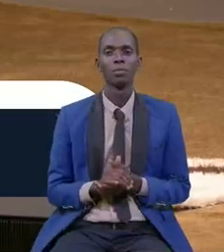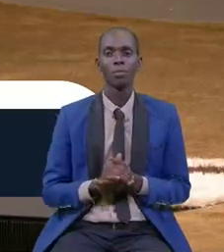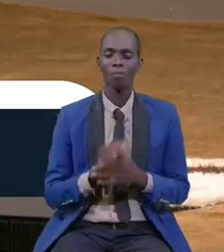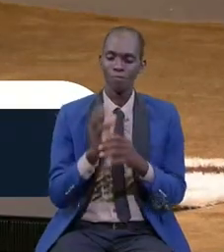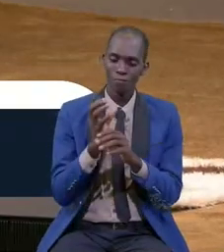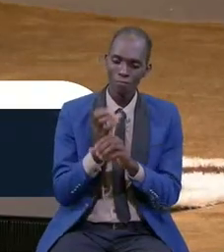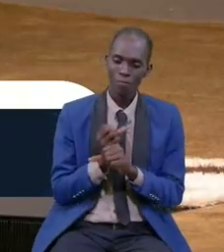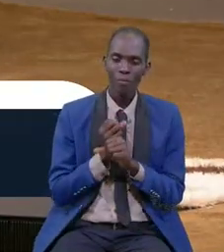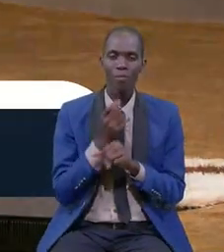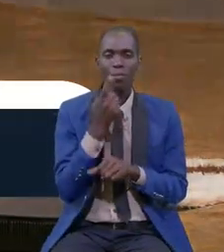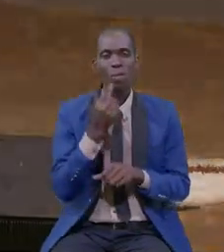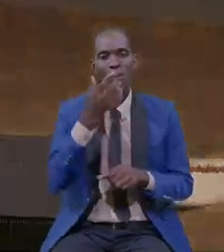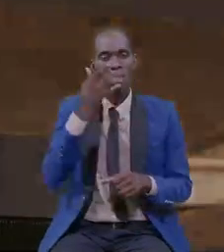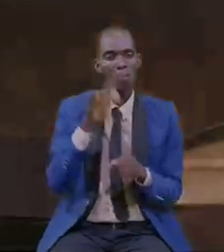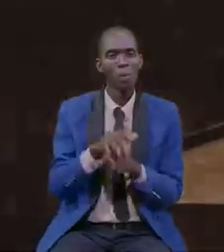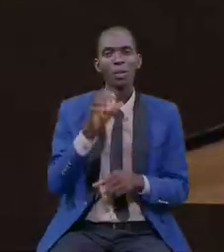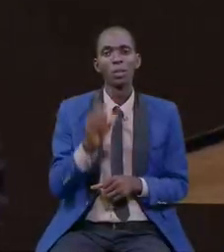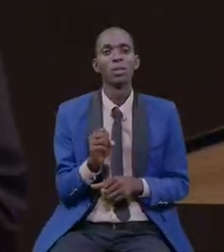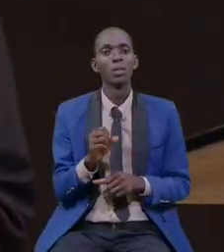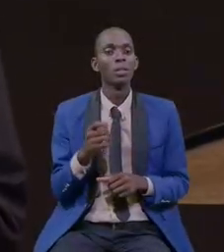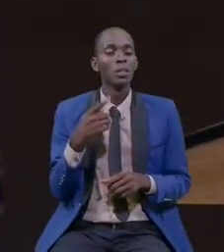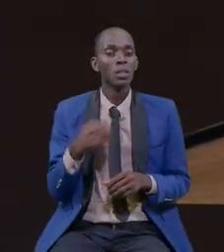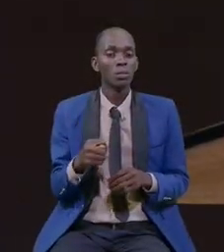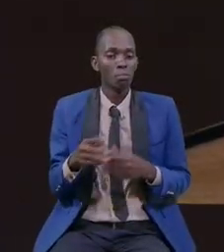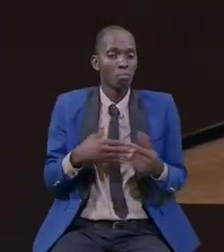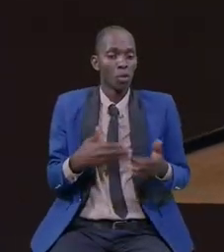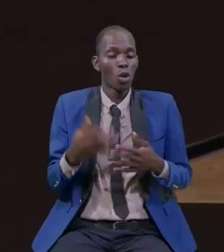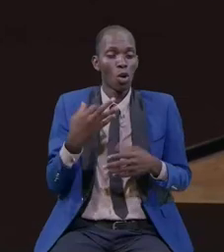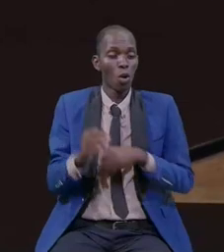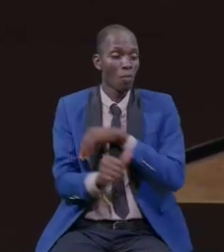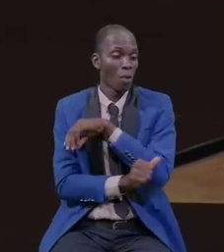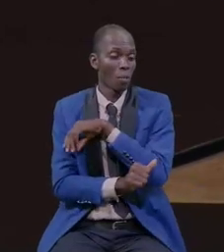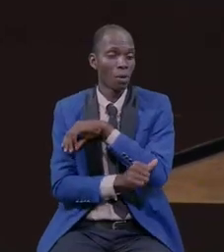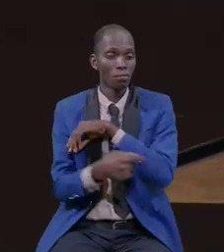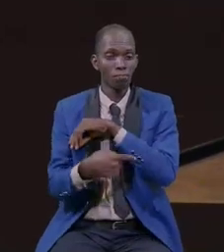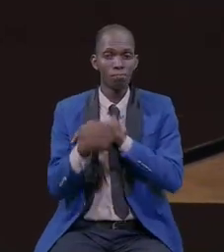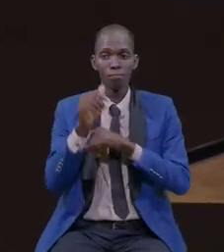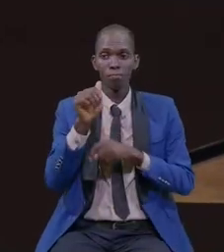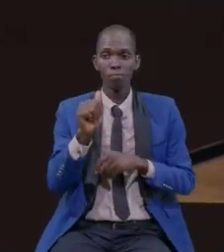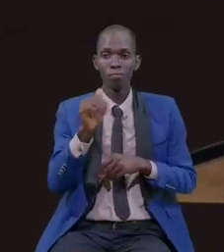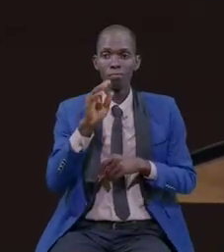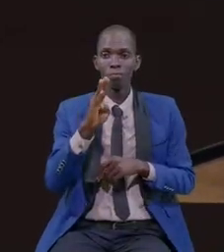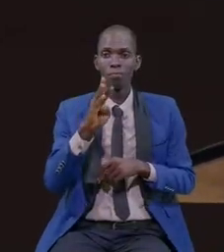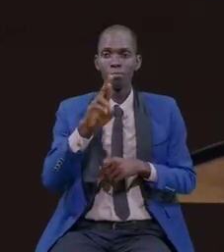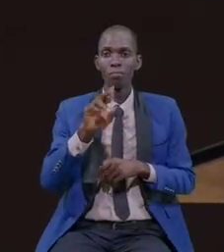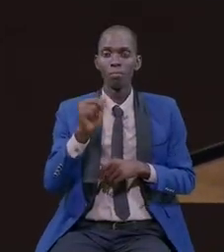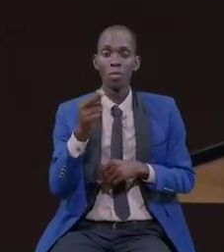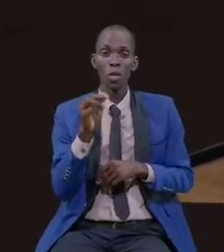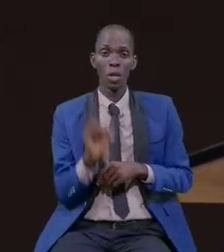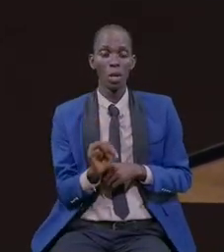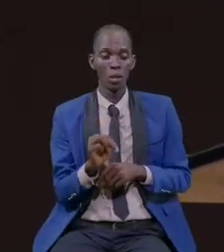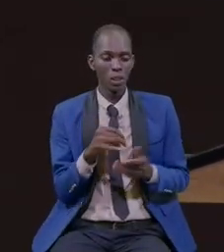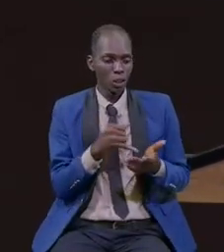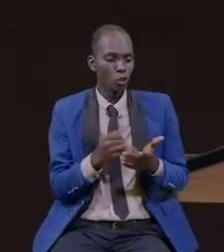par la foi et la persévérance héritent des promesses dans le cas d'Abraham c'était une